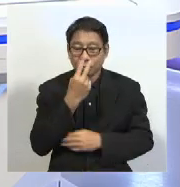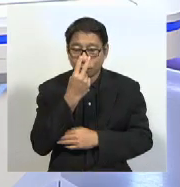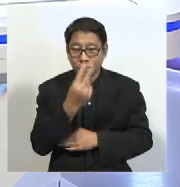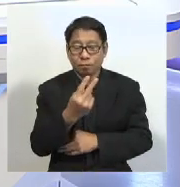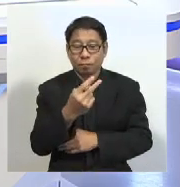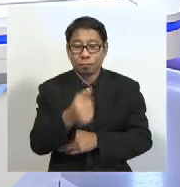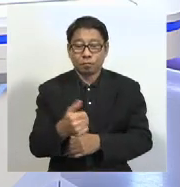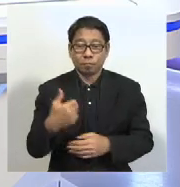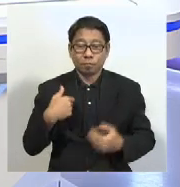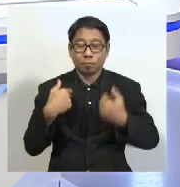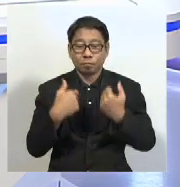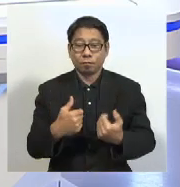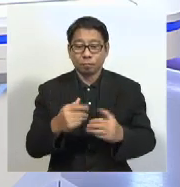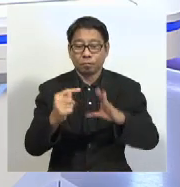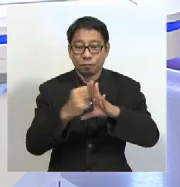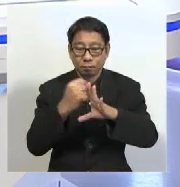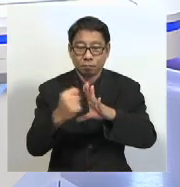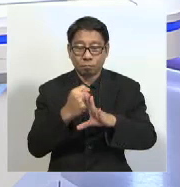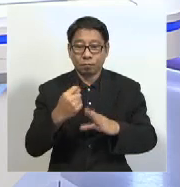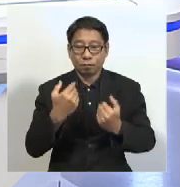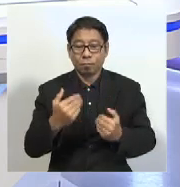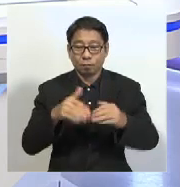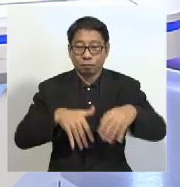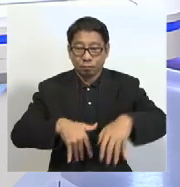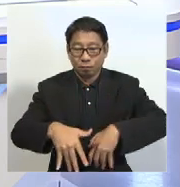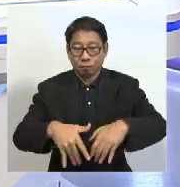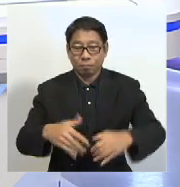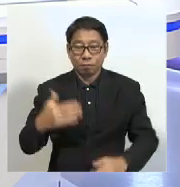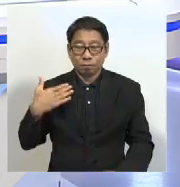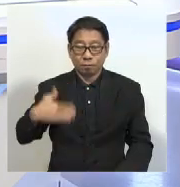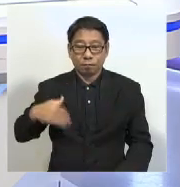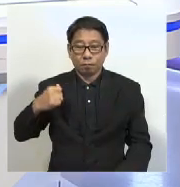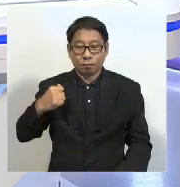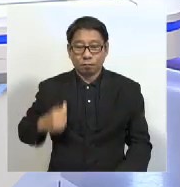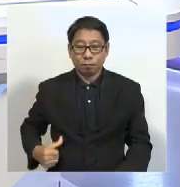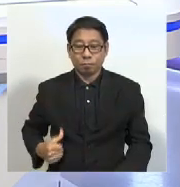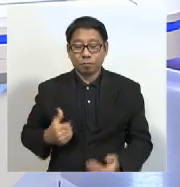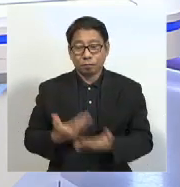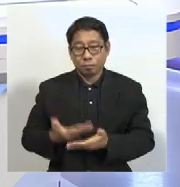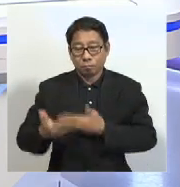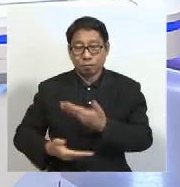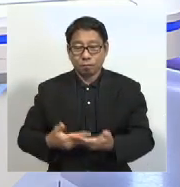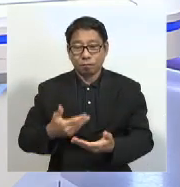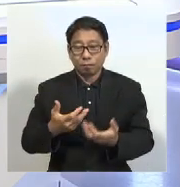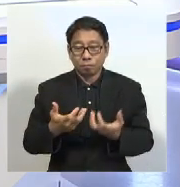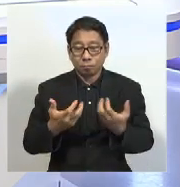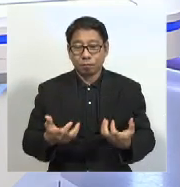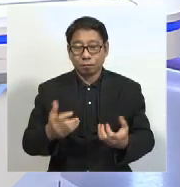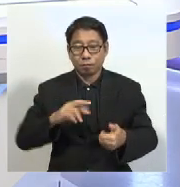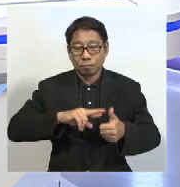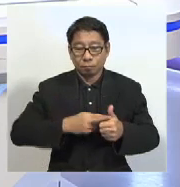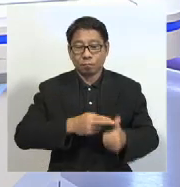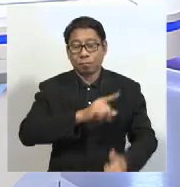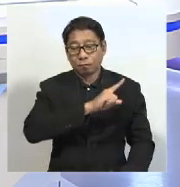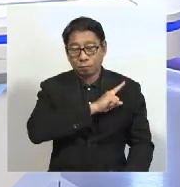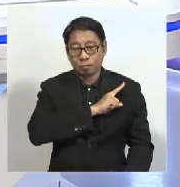อนนี้แม้แต่ตลาดสดเองนะก็มีประชาชนพกถุงผ้าหิ้วถุงผ้าเนี่ยไปซื้อของคือทุกอย่างมันต้องเริ่มด้วย